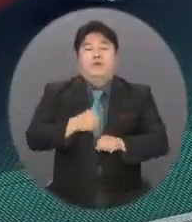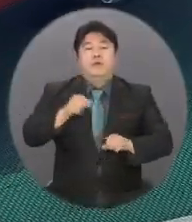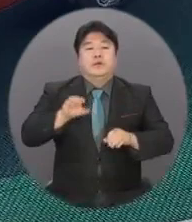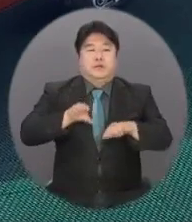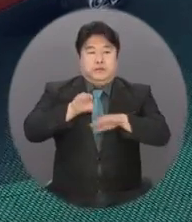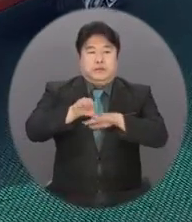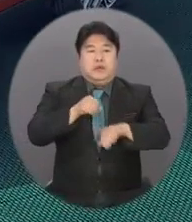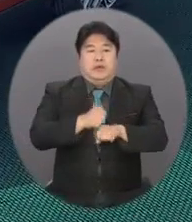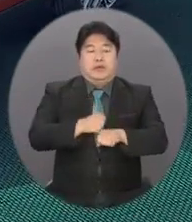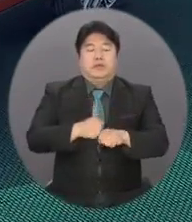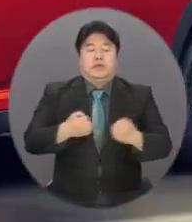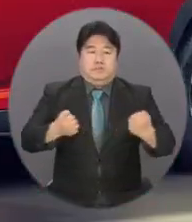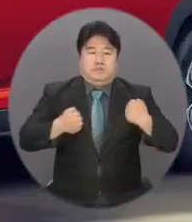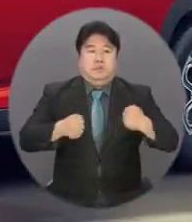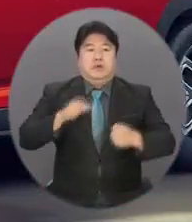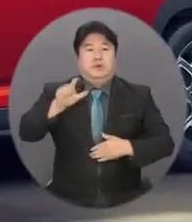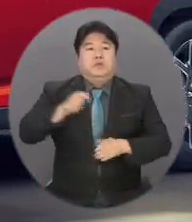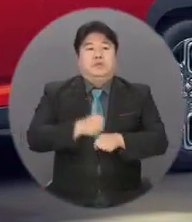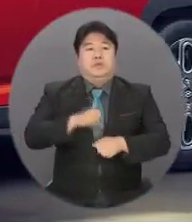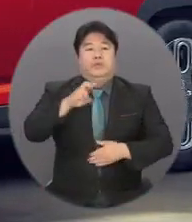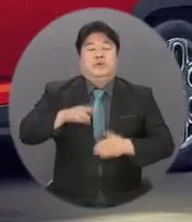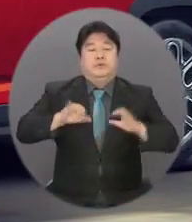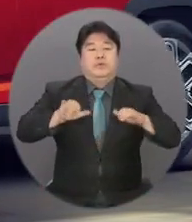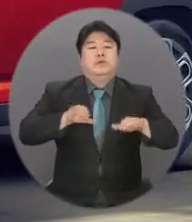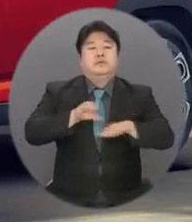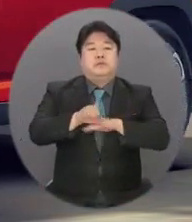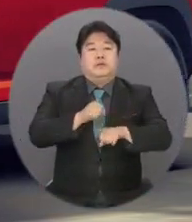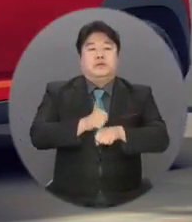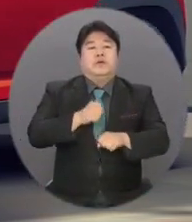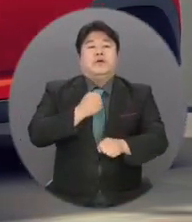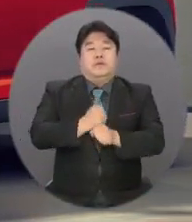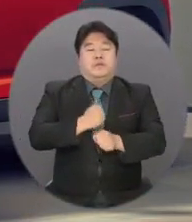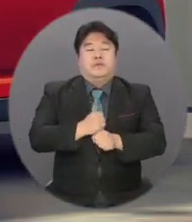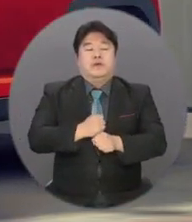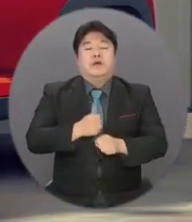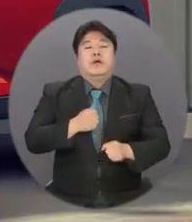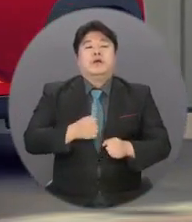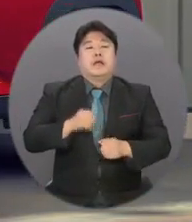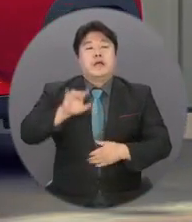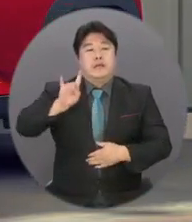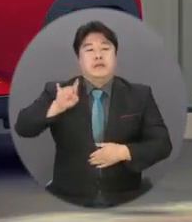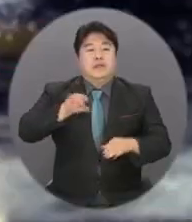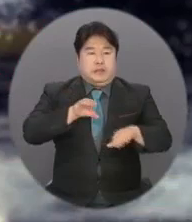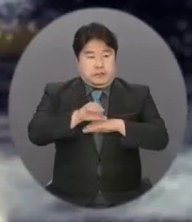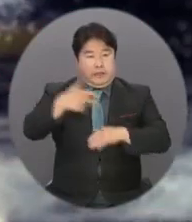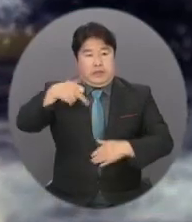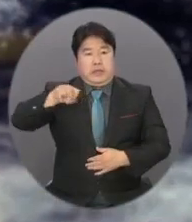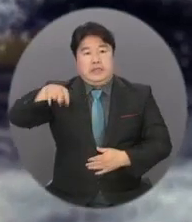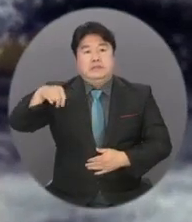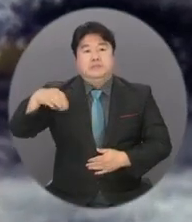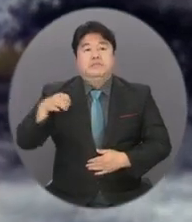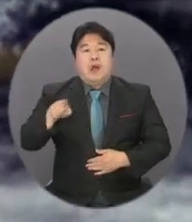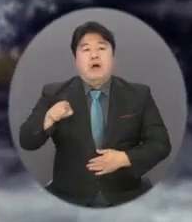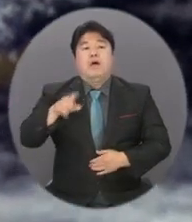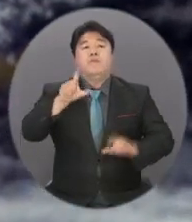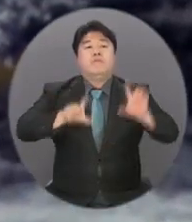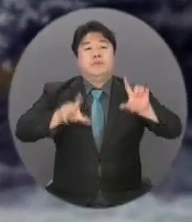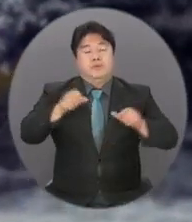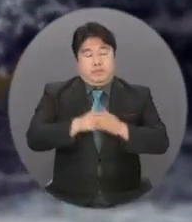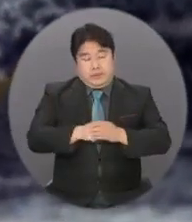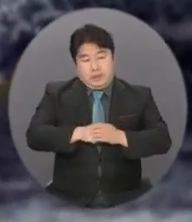역동성을 강조합니다 광주 글로벌 모터스가 양산 체제에 돌입한 은 현대차 캐스퍼 의 모습입니다